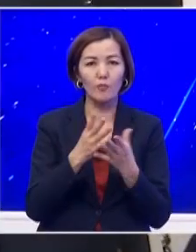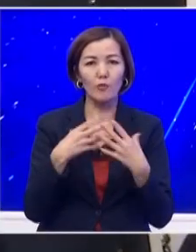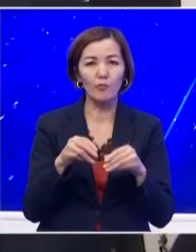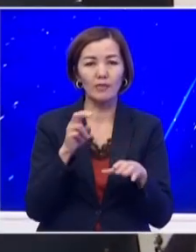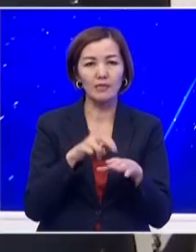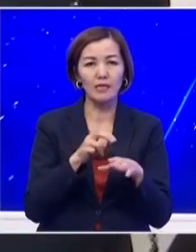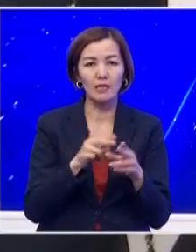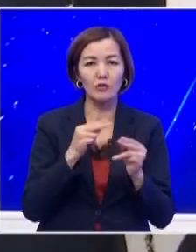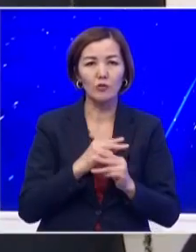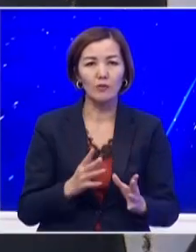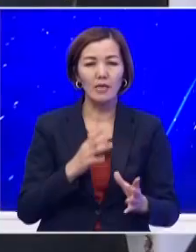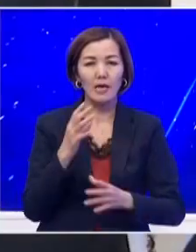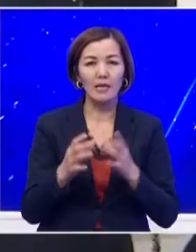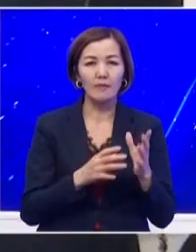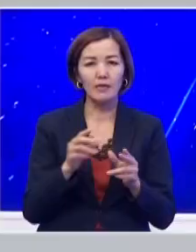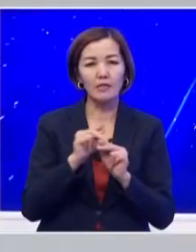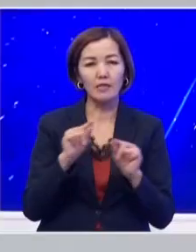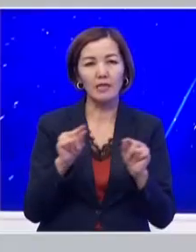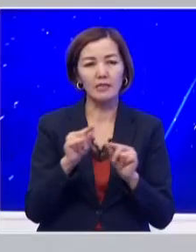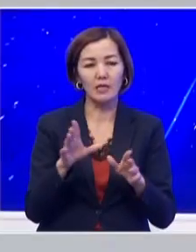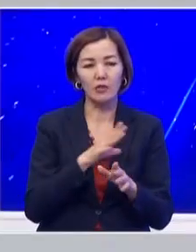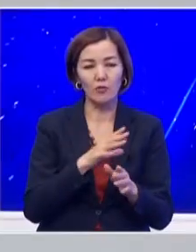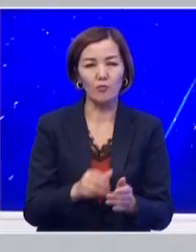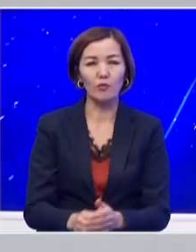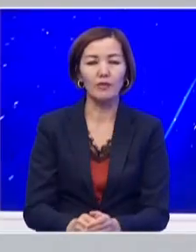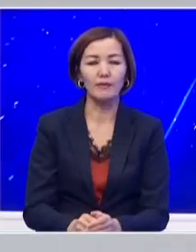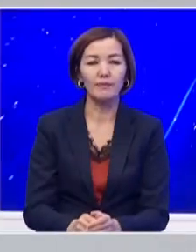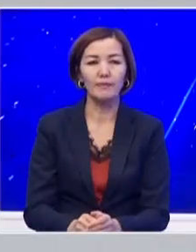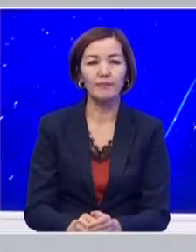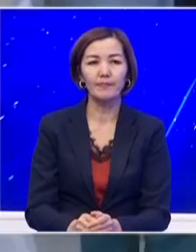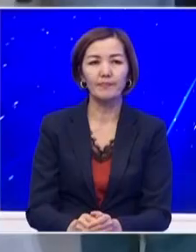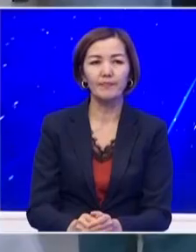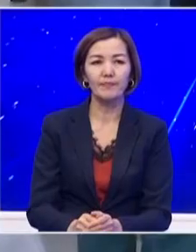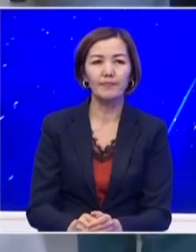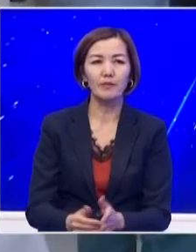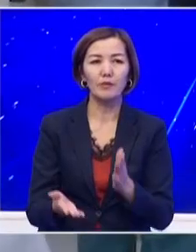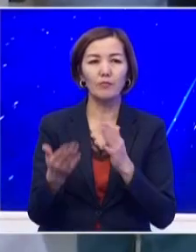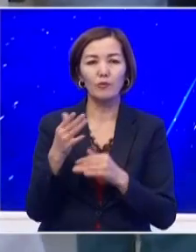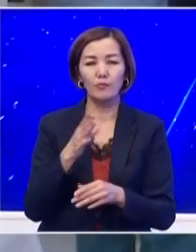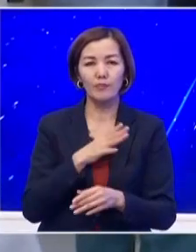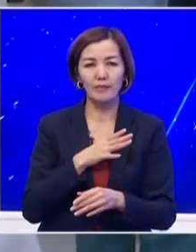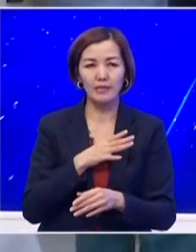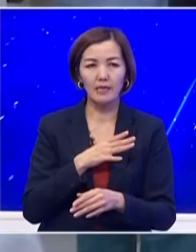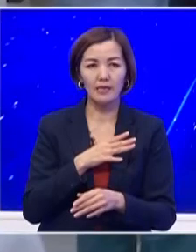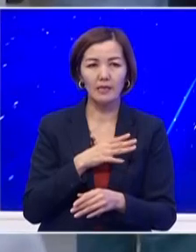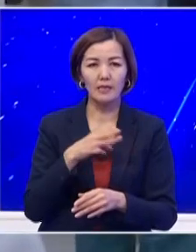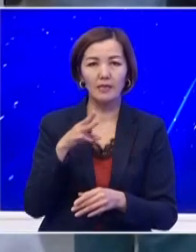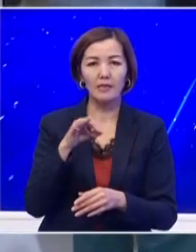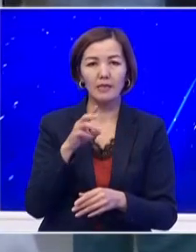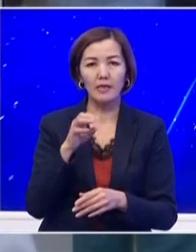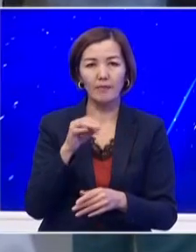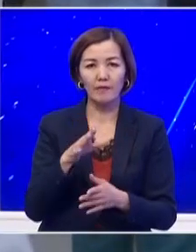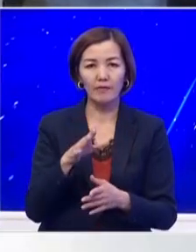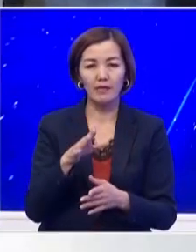көмекпен отбасылық дәрігер жұмысын әлем елдеріне насихаттау болған. бұрын бізде терапевт деген мамандар болған